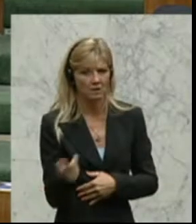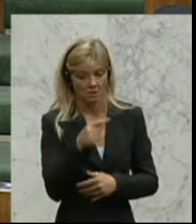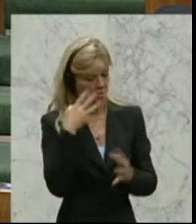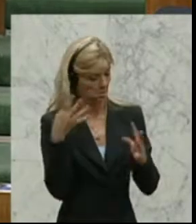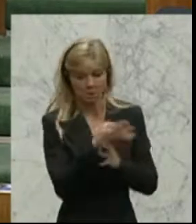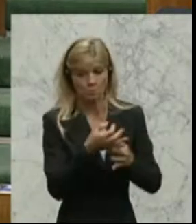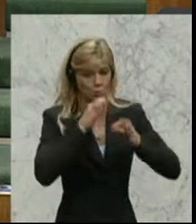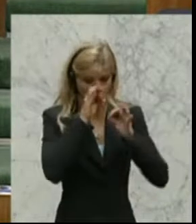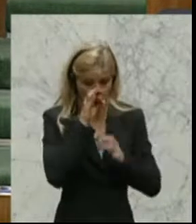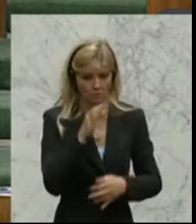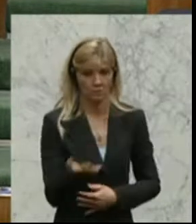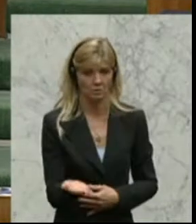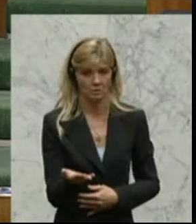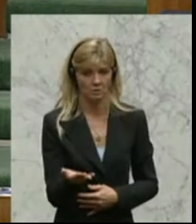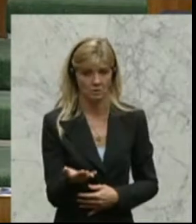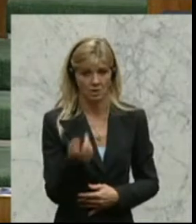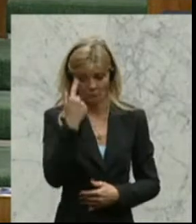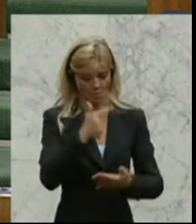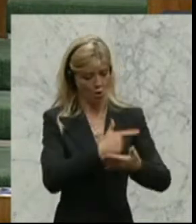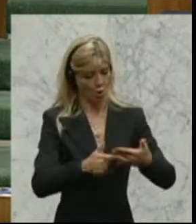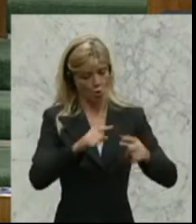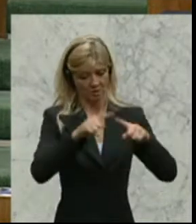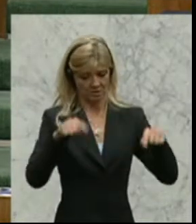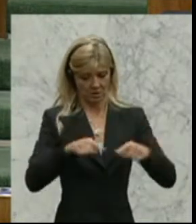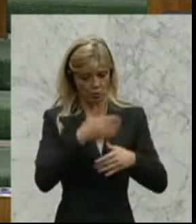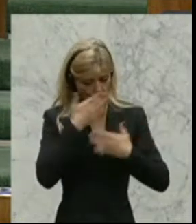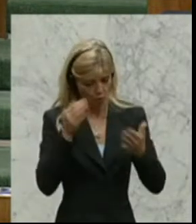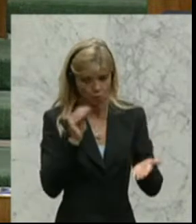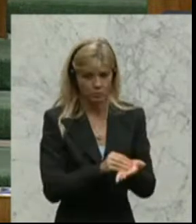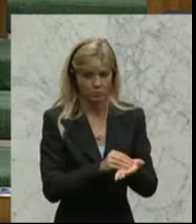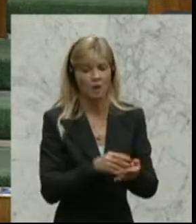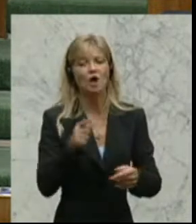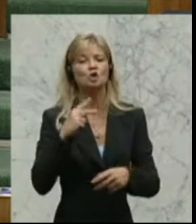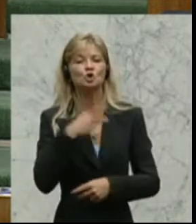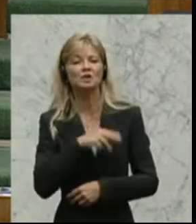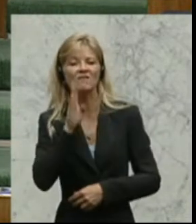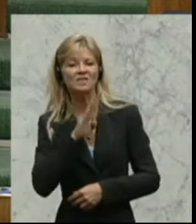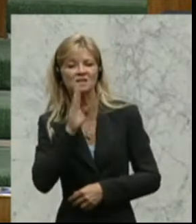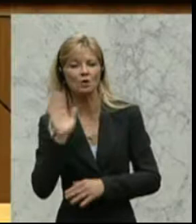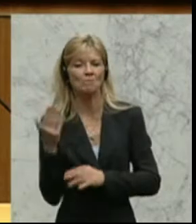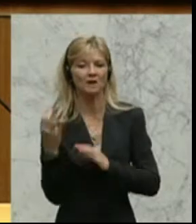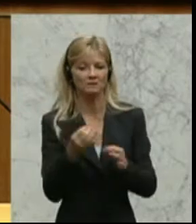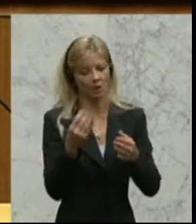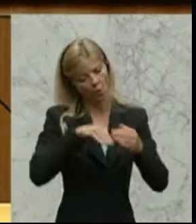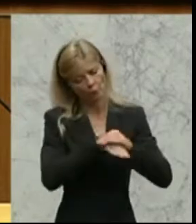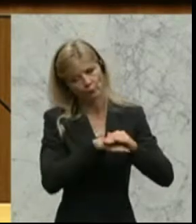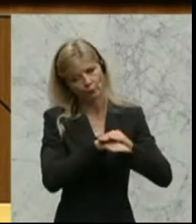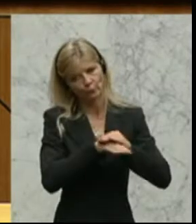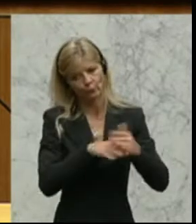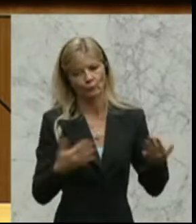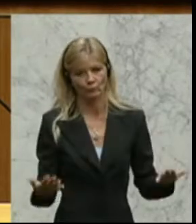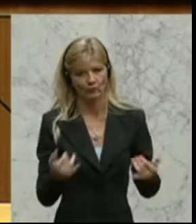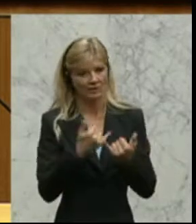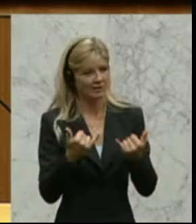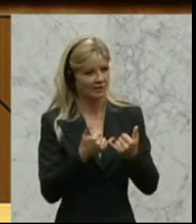nicht am Lohnzettel oben, sie ist bei den Sozialversicherungsbeiträgen versteckt. Sie ist eine Flat Tax, das, was sie immer